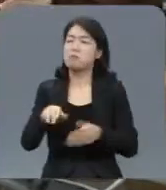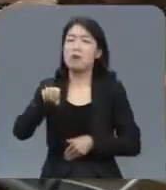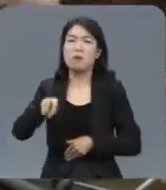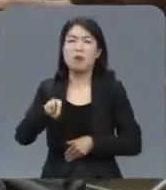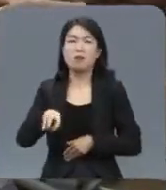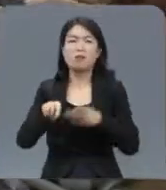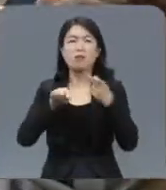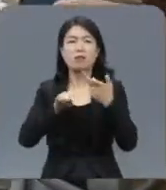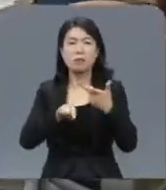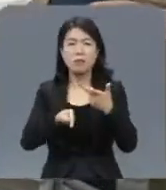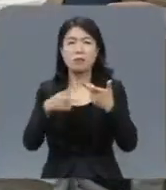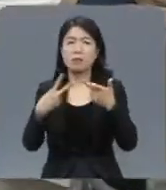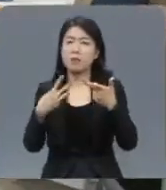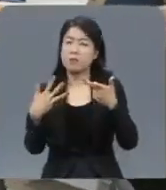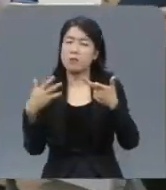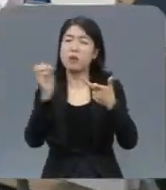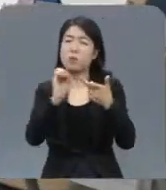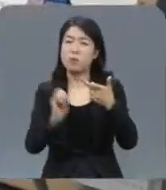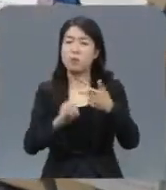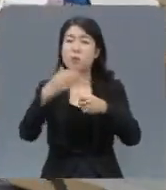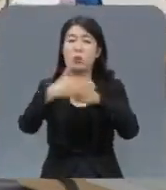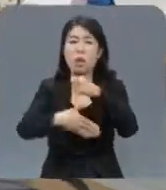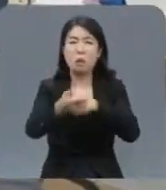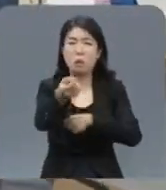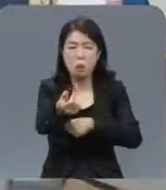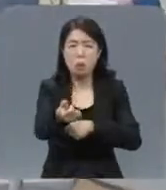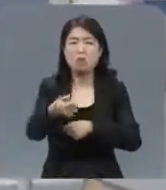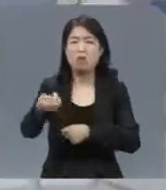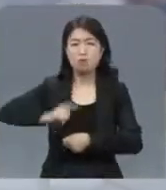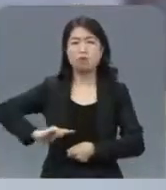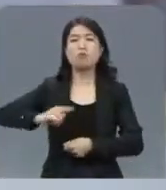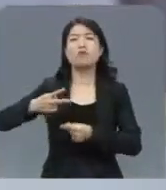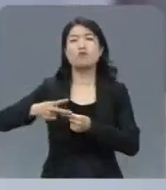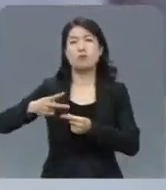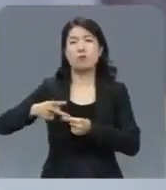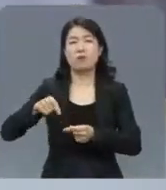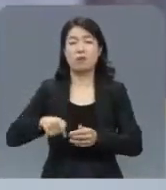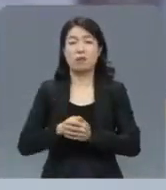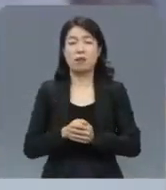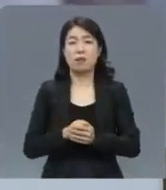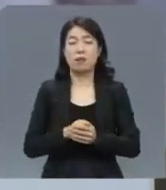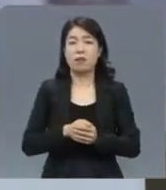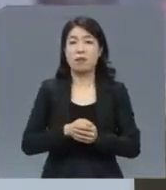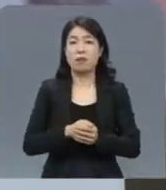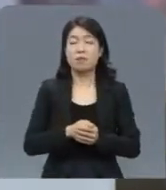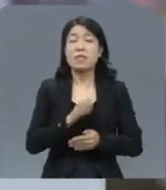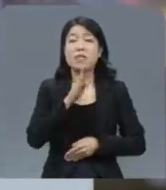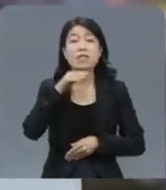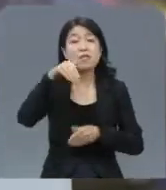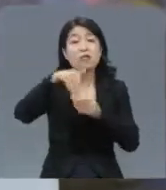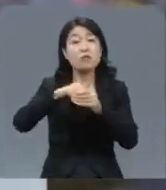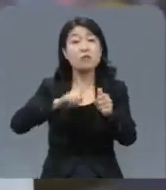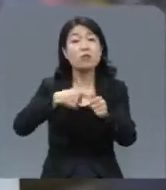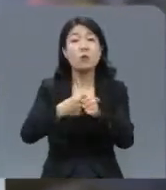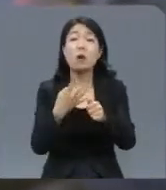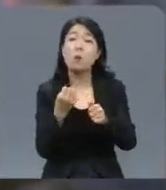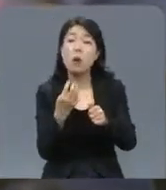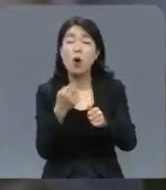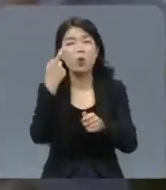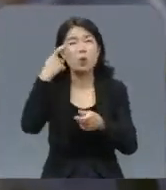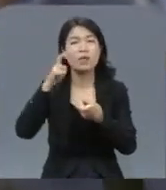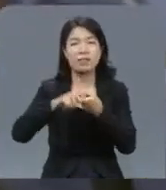17.2 8% 로 대구에 여 두번째로 낮았습니다 본 투표율은 어느 정도가 될지 관심입니다